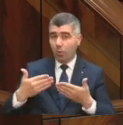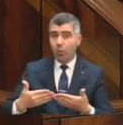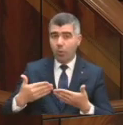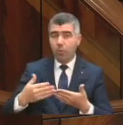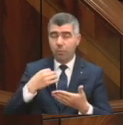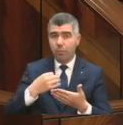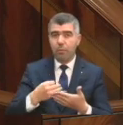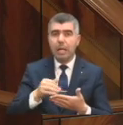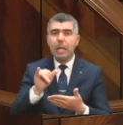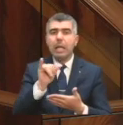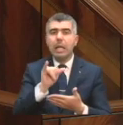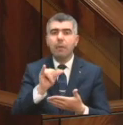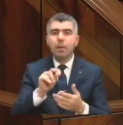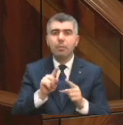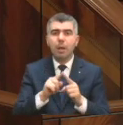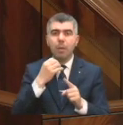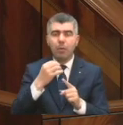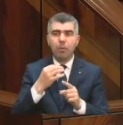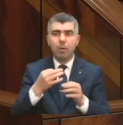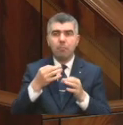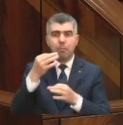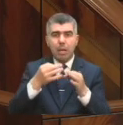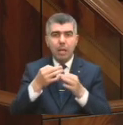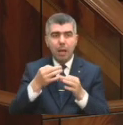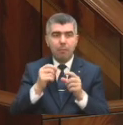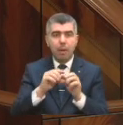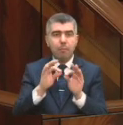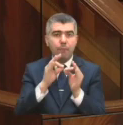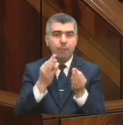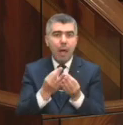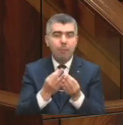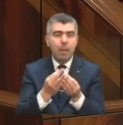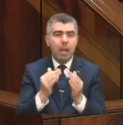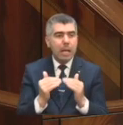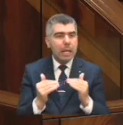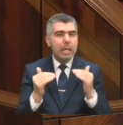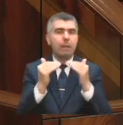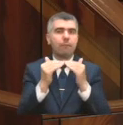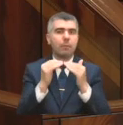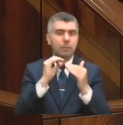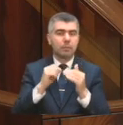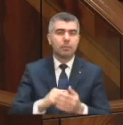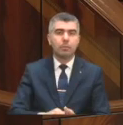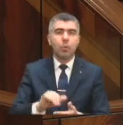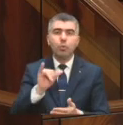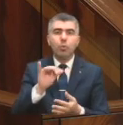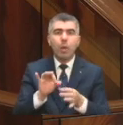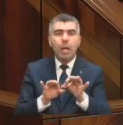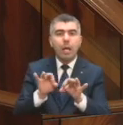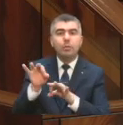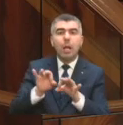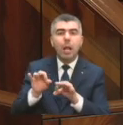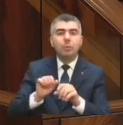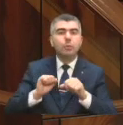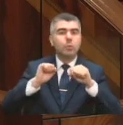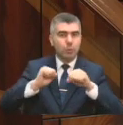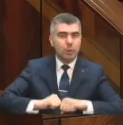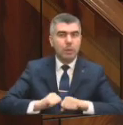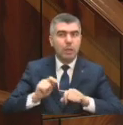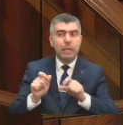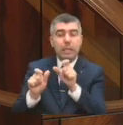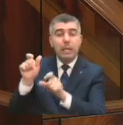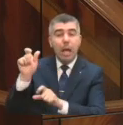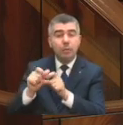سؤال، كيف نجعل القضاء الأسري ولوجا؟ كيف نجعله عادلا ومنصفا؟ ما هي الإجراءات الفعلية التي سيلمسها